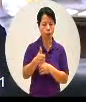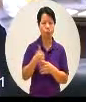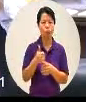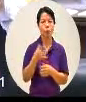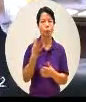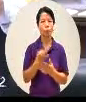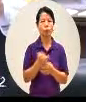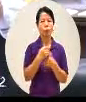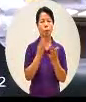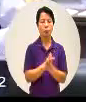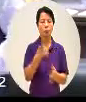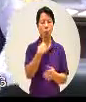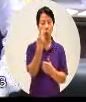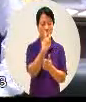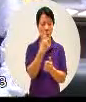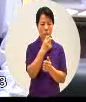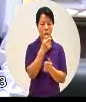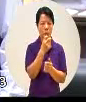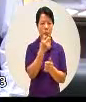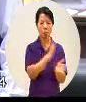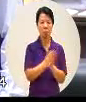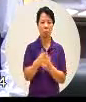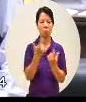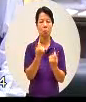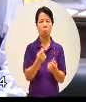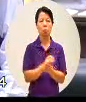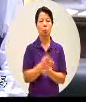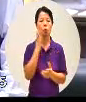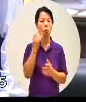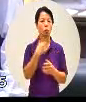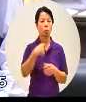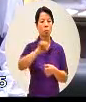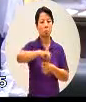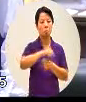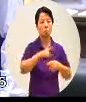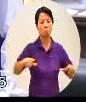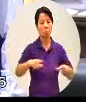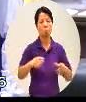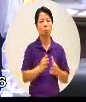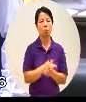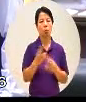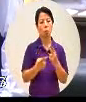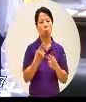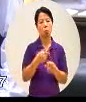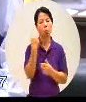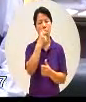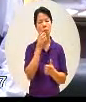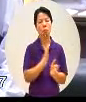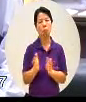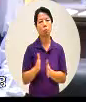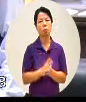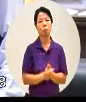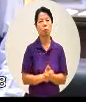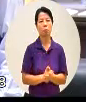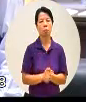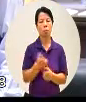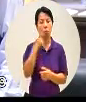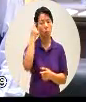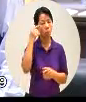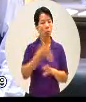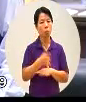地啊，恁就管理了里里浪浪啊，够恁扩编一倍，啊恁要哪管理啊？啊，而且你敢有想到一